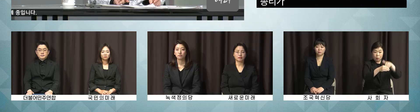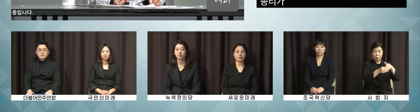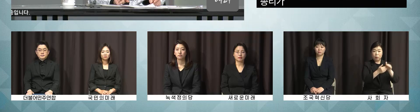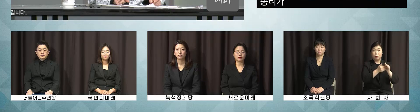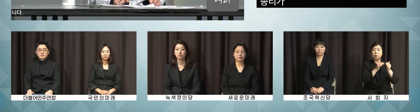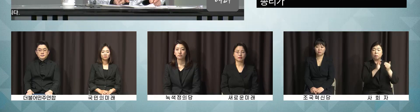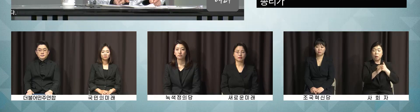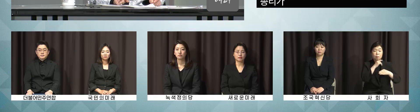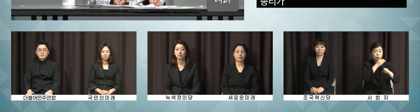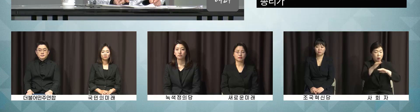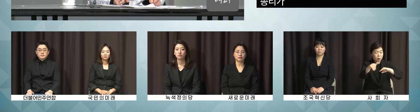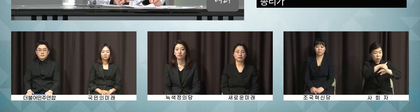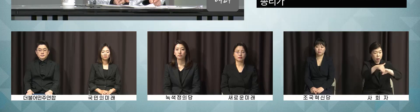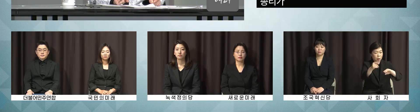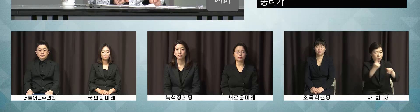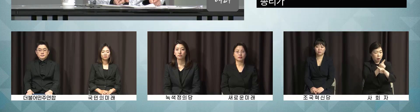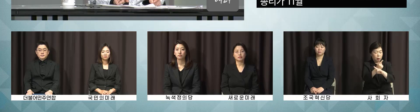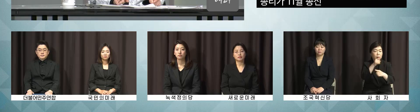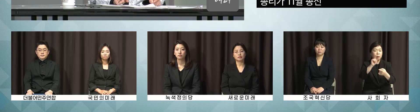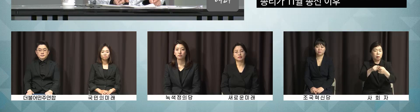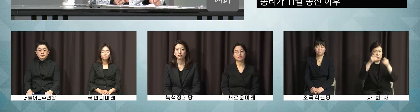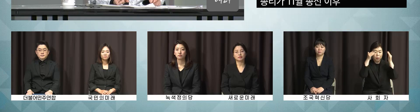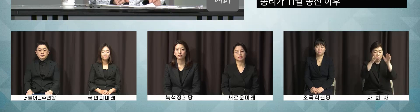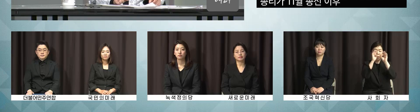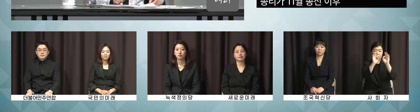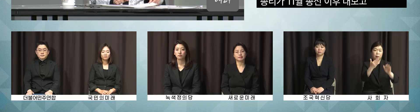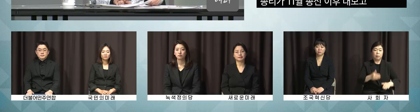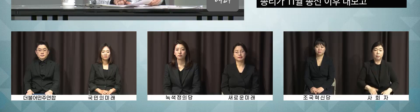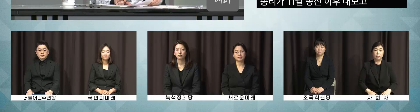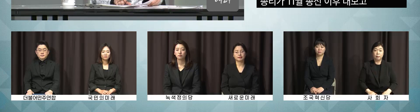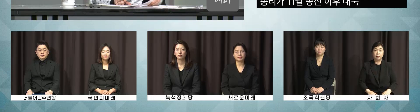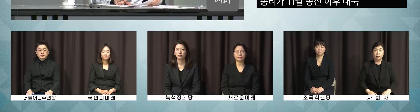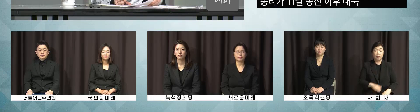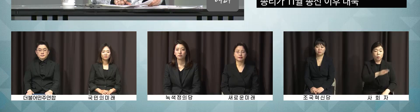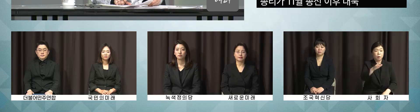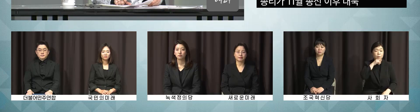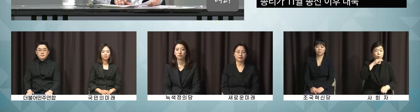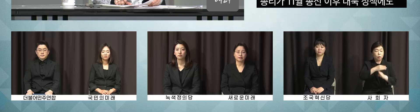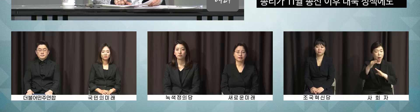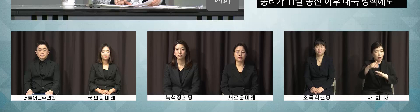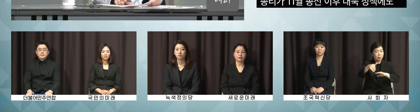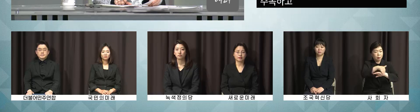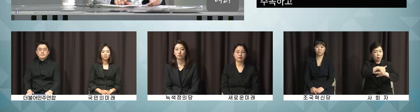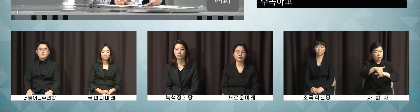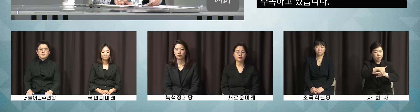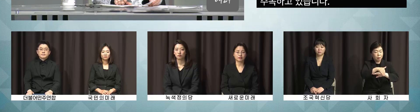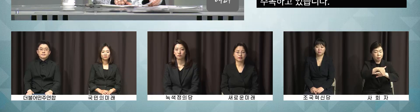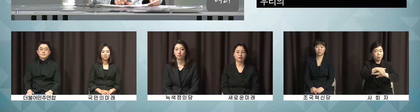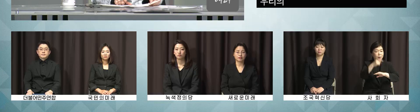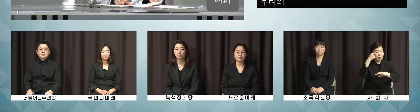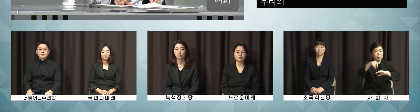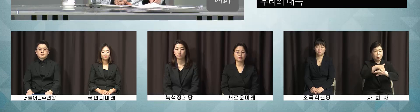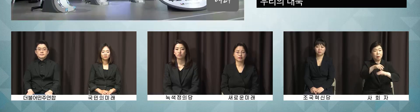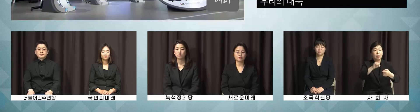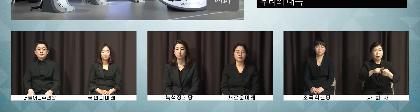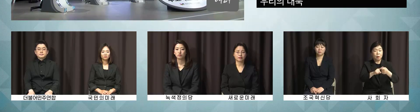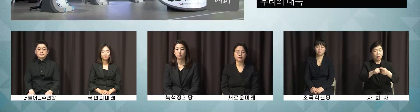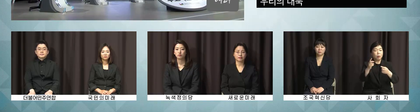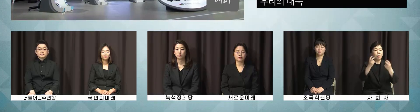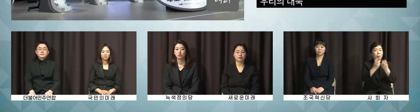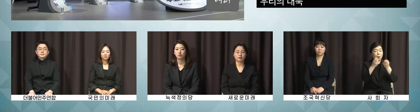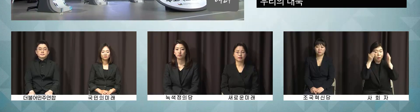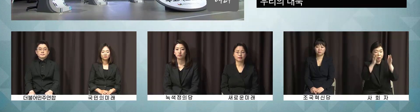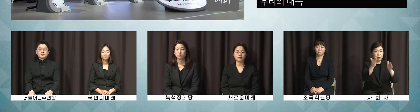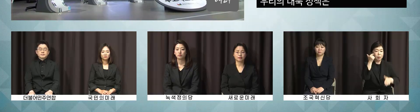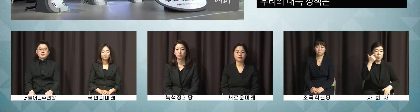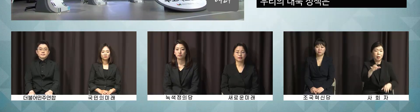정책 변화에도 주목해야 할 상황입니다. 여기서 우리의 대북 정책은 어떤 방향으로 가야 할지 각